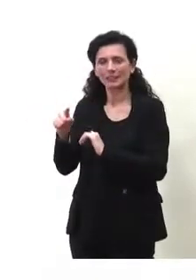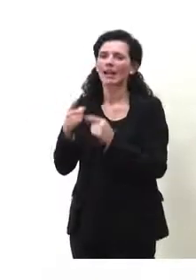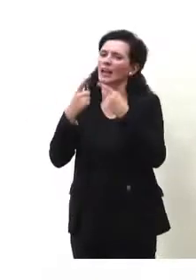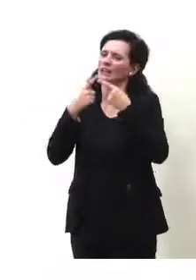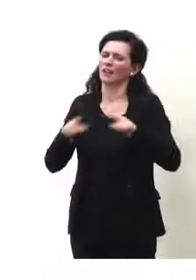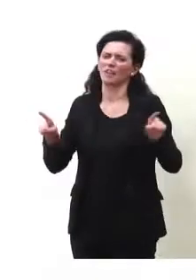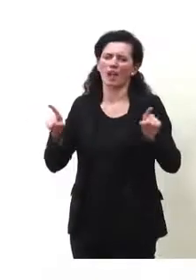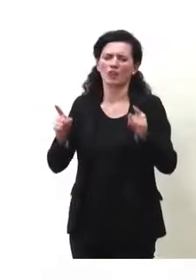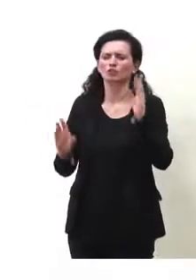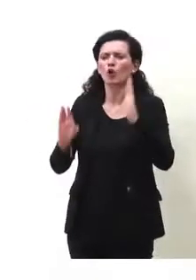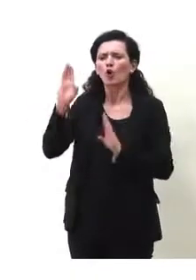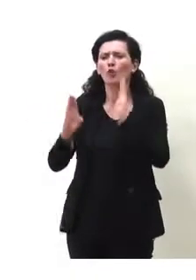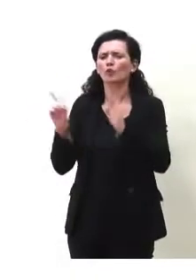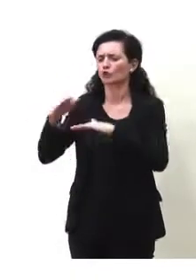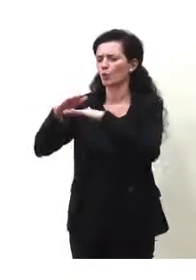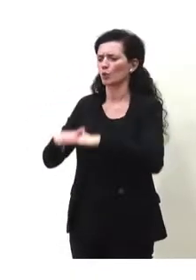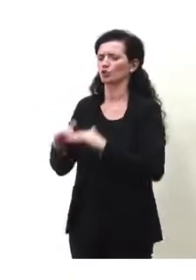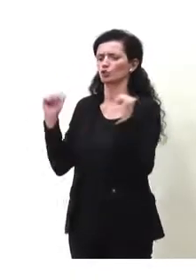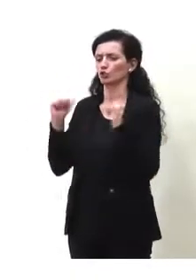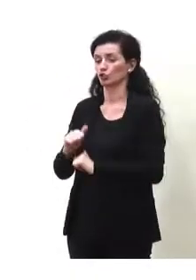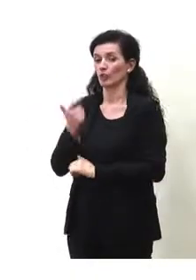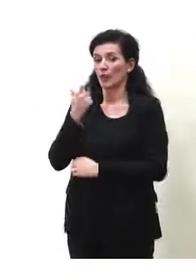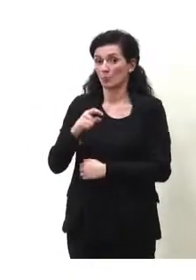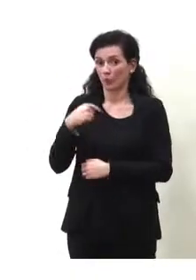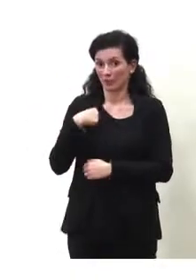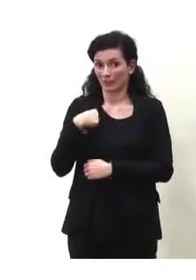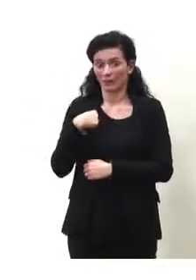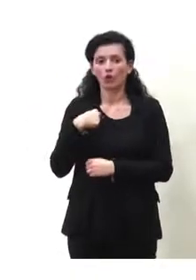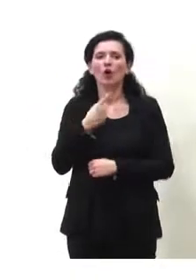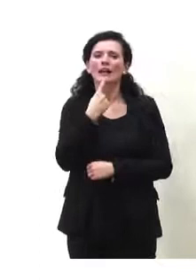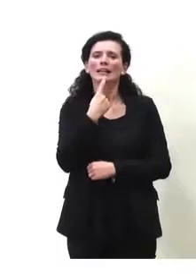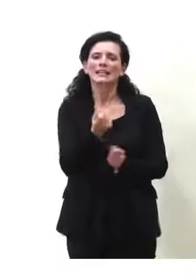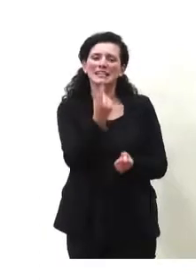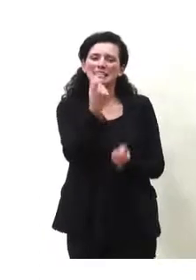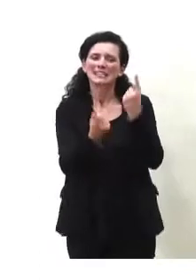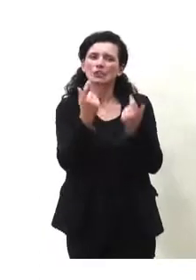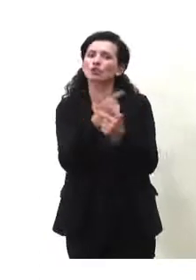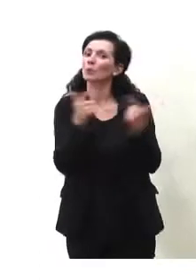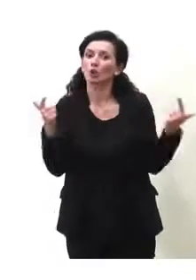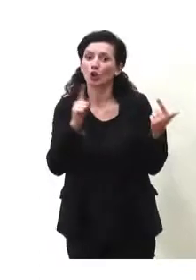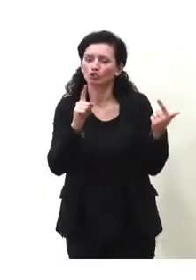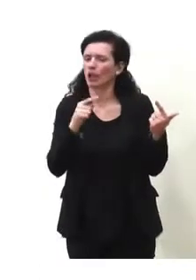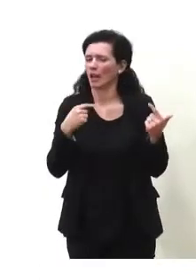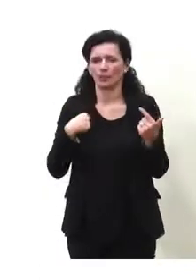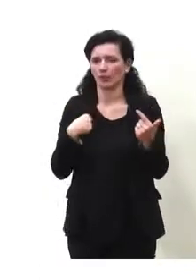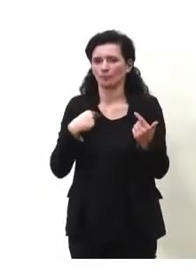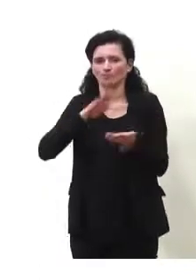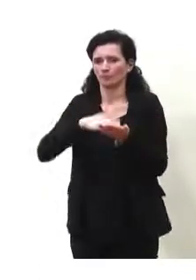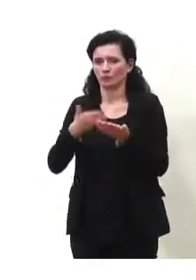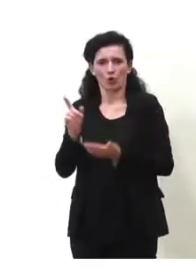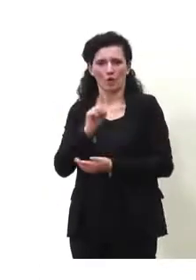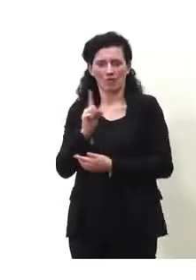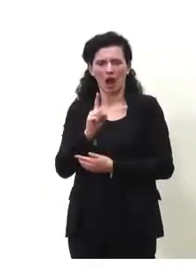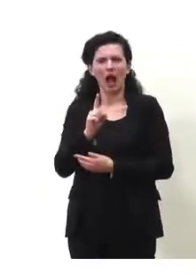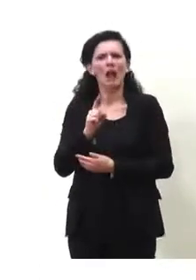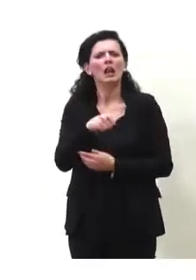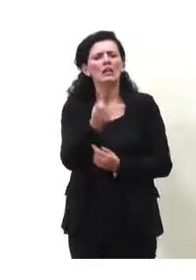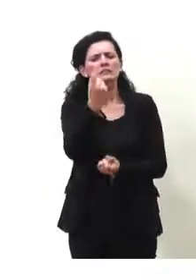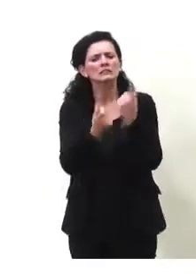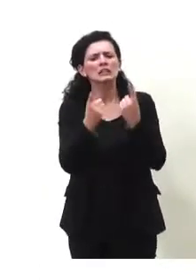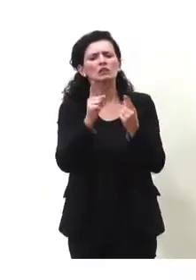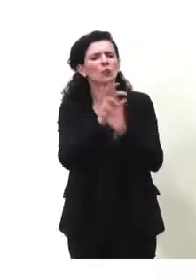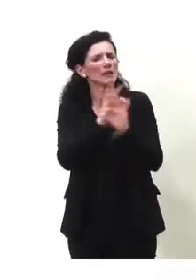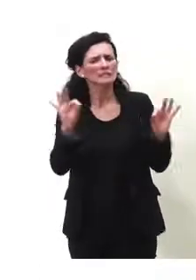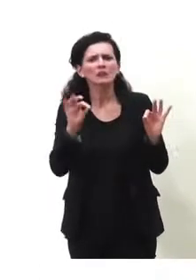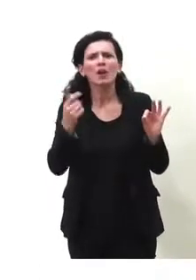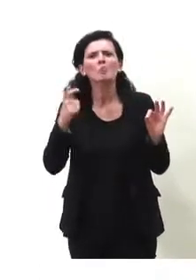ad esempio noi non consideriamo gli asintomatici in questo conto. Ora, perché non li consideriamo? Perché gli